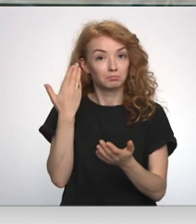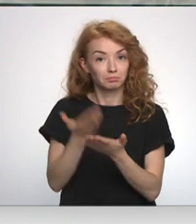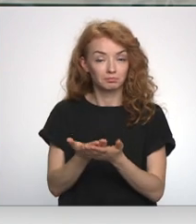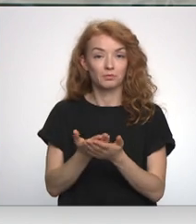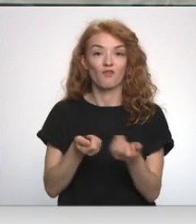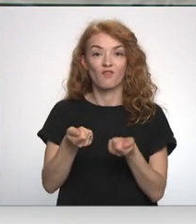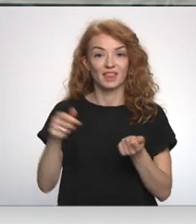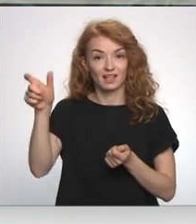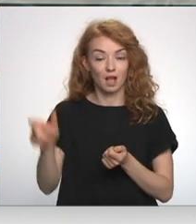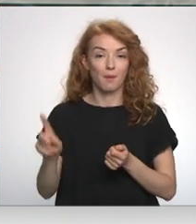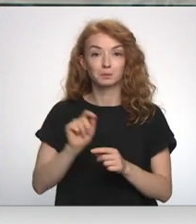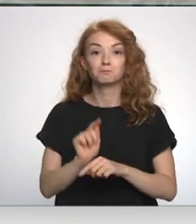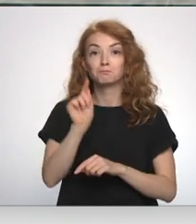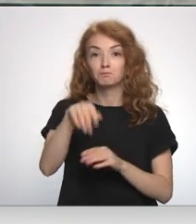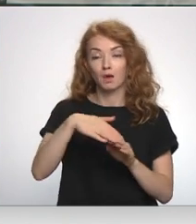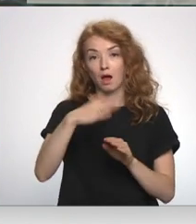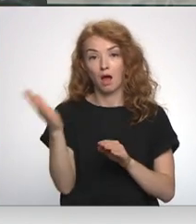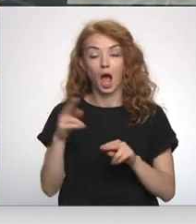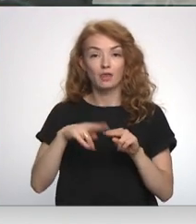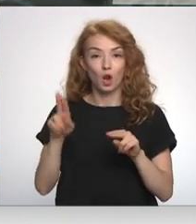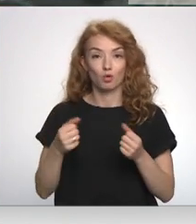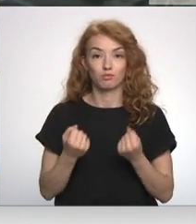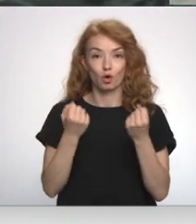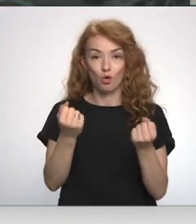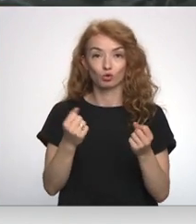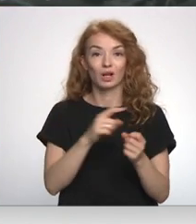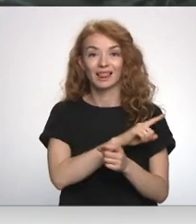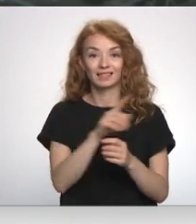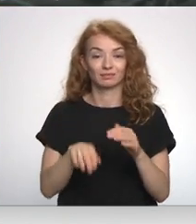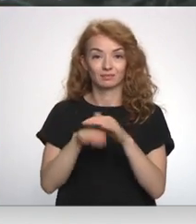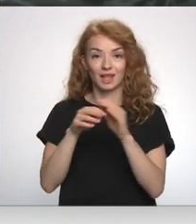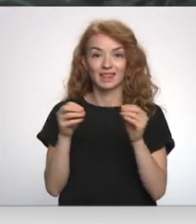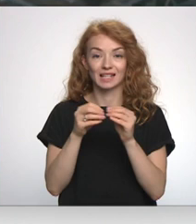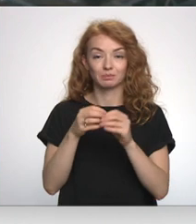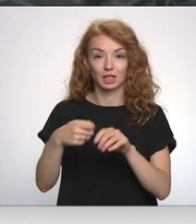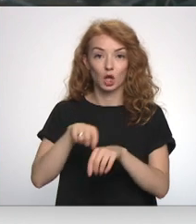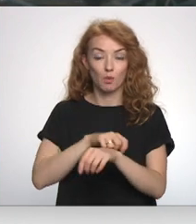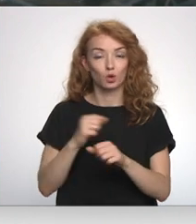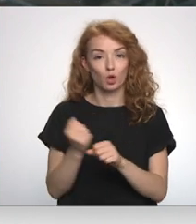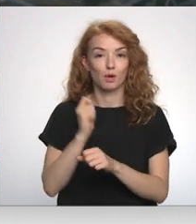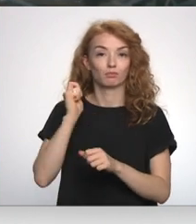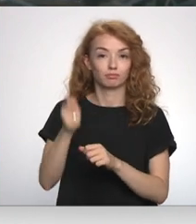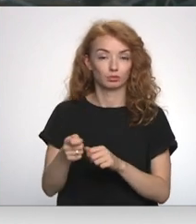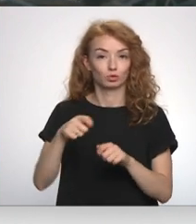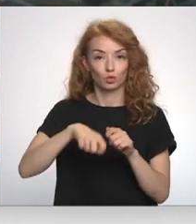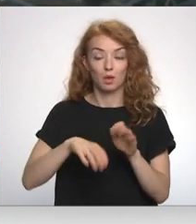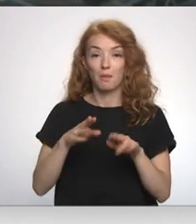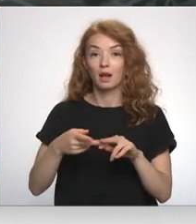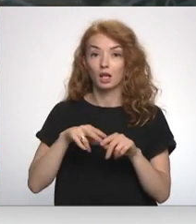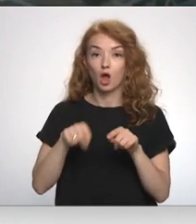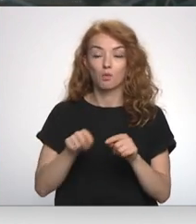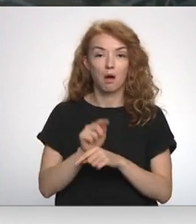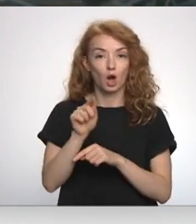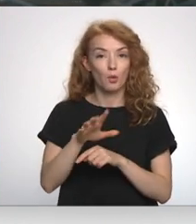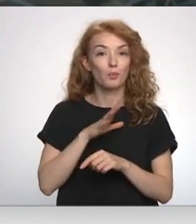autovadītājiem, kuri pārsniedz atļauto braukšanas ātrumu līdz 10 km/h, piemērot naudas sodu. Līdz šim par šādu pārkāpumu